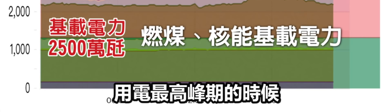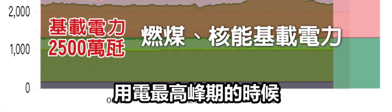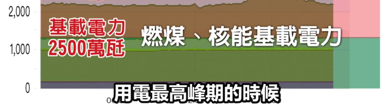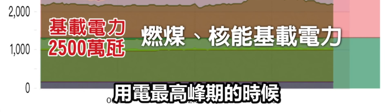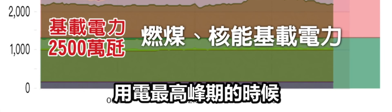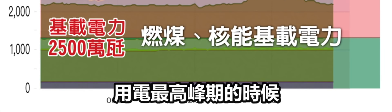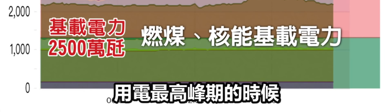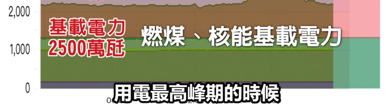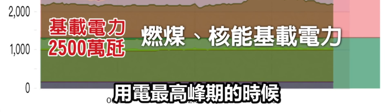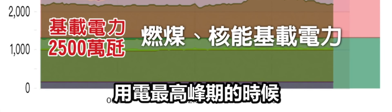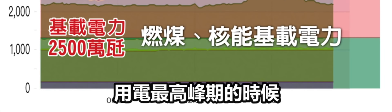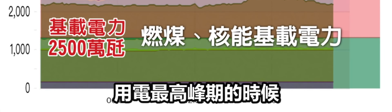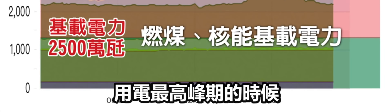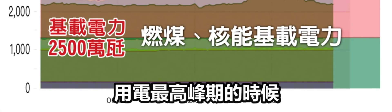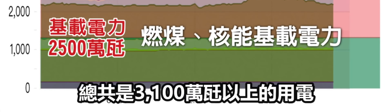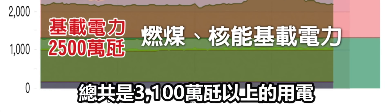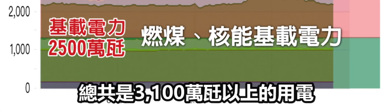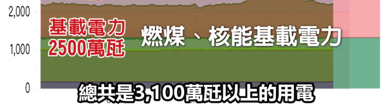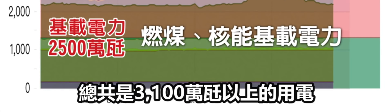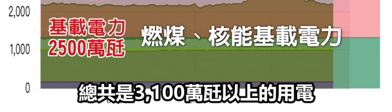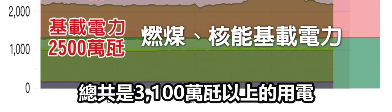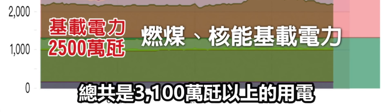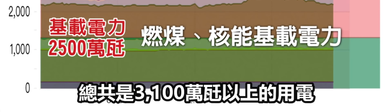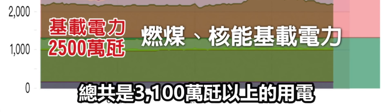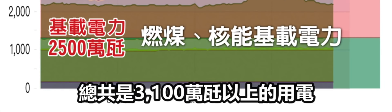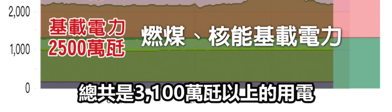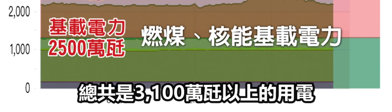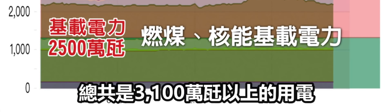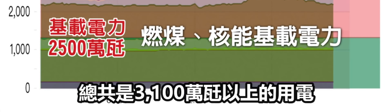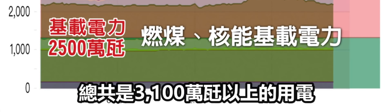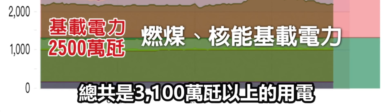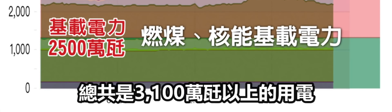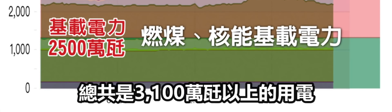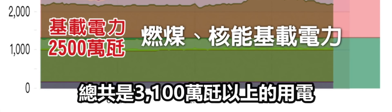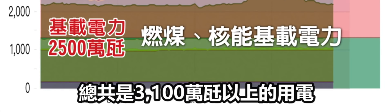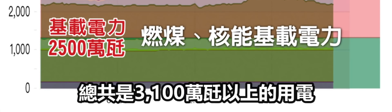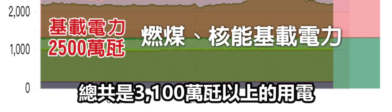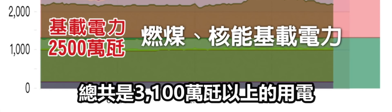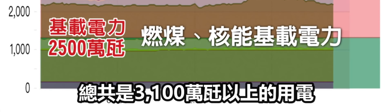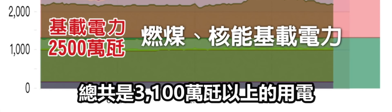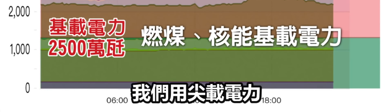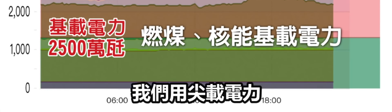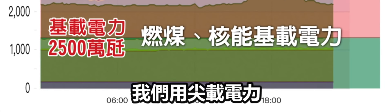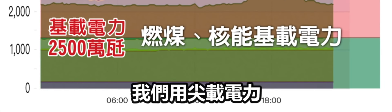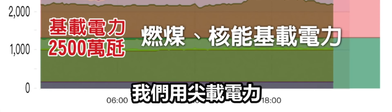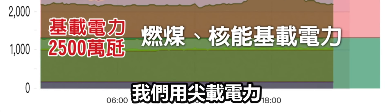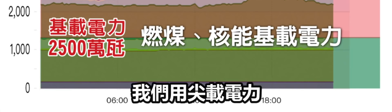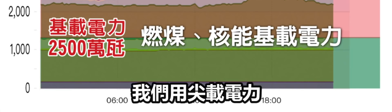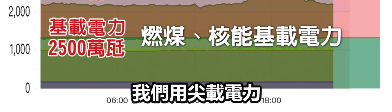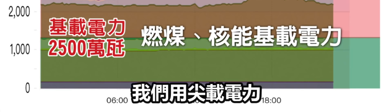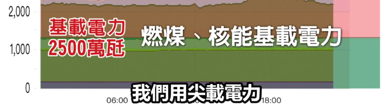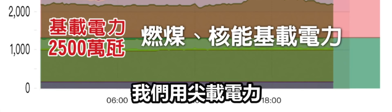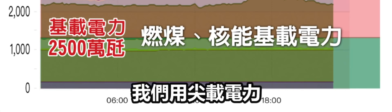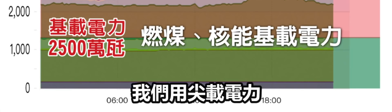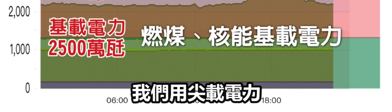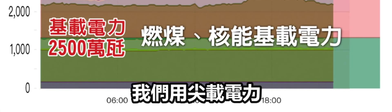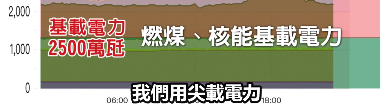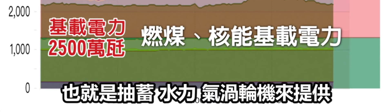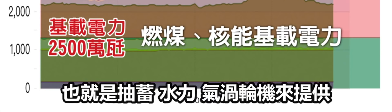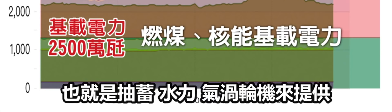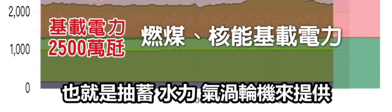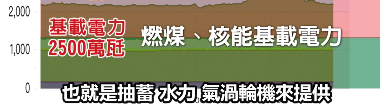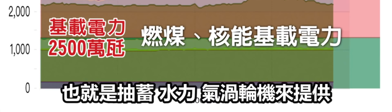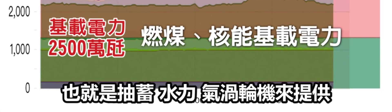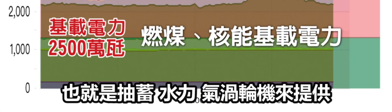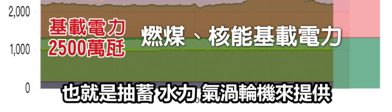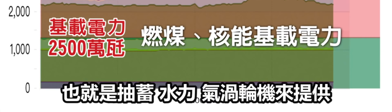季用电最高峰期的时候，总共是3100万千瓦以上的用电，我们用间载电力，